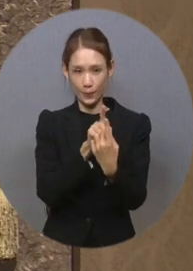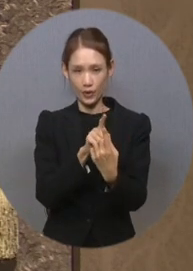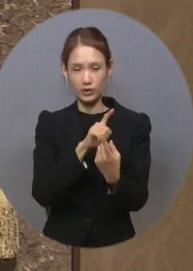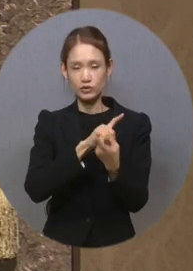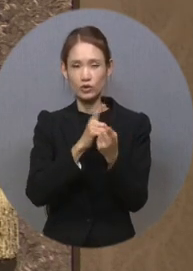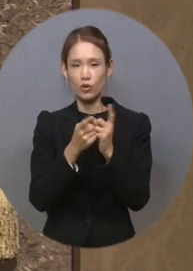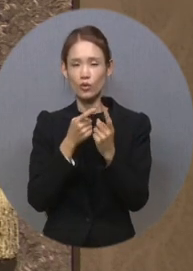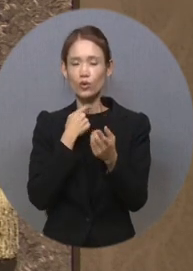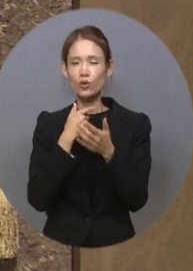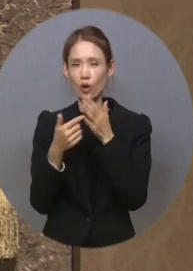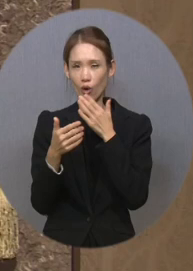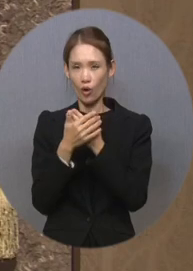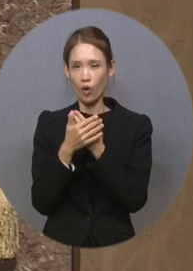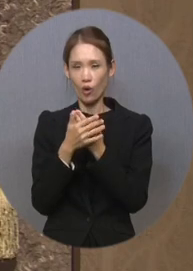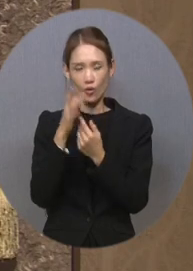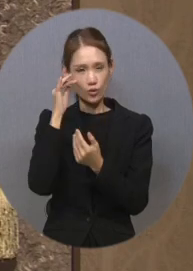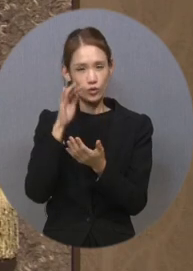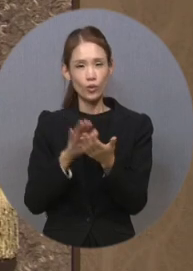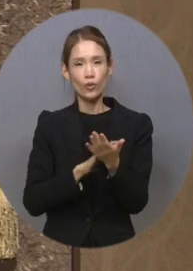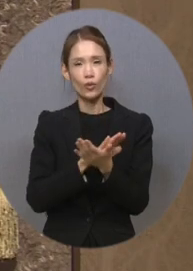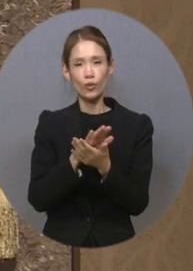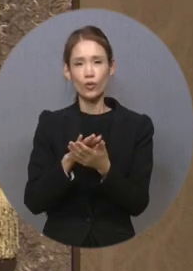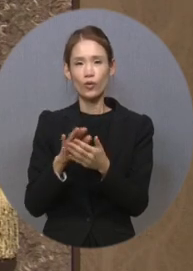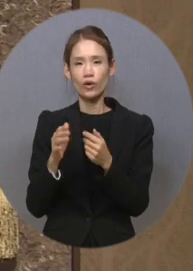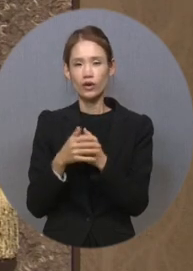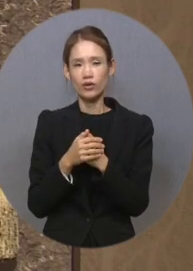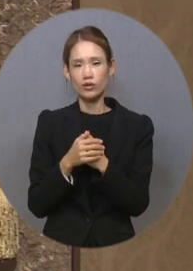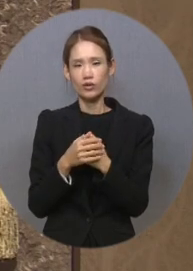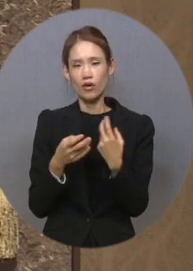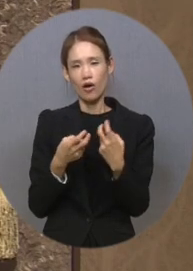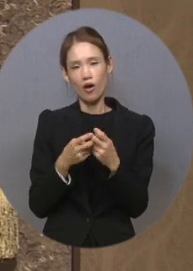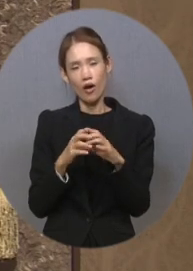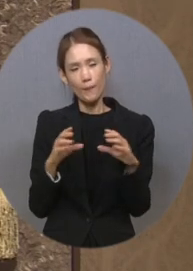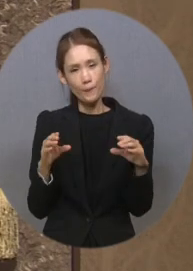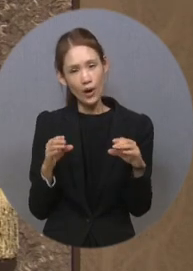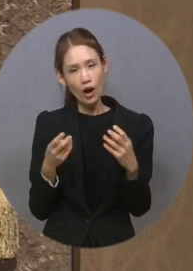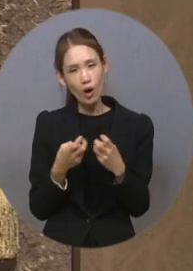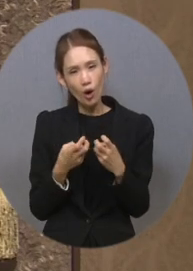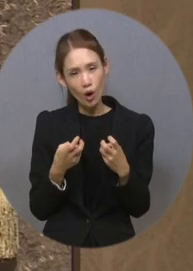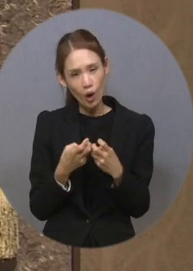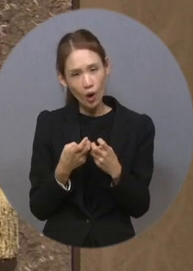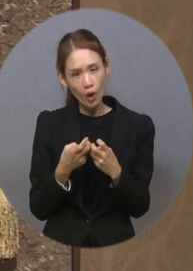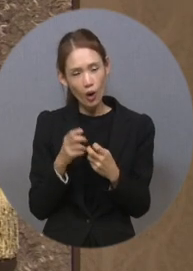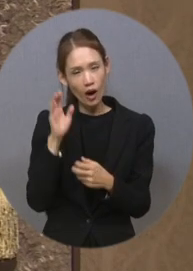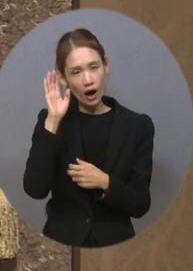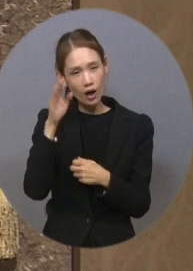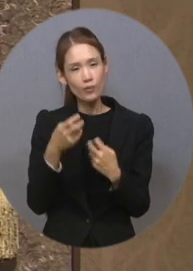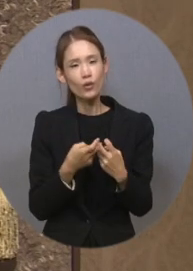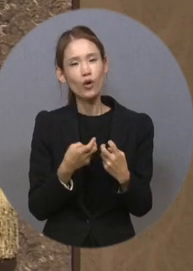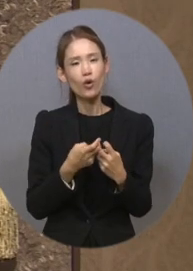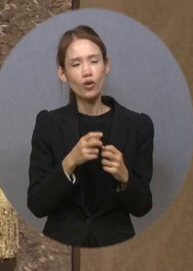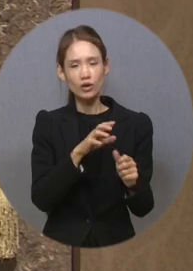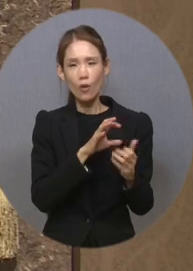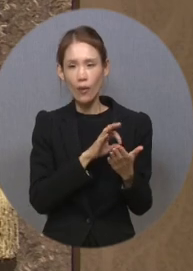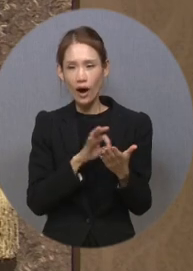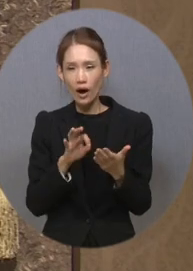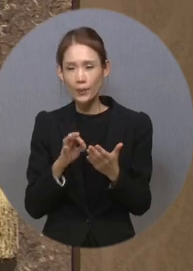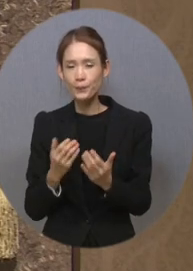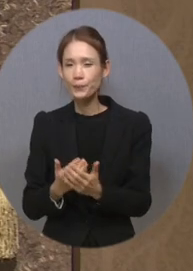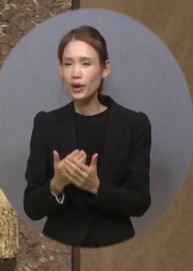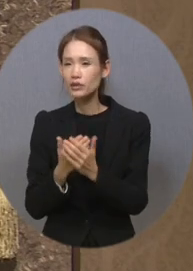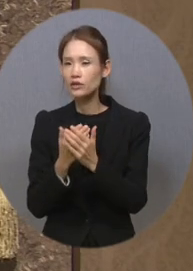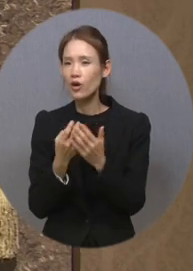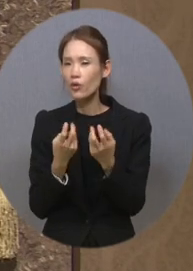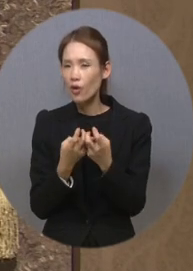경험도 공유하고 그래서 뭐 어떻게 해결할 거냐. 섬이 어떻게 미래에 더 활용도 되고 발전해 갈